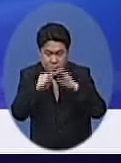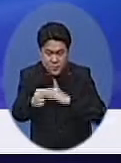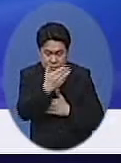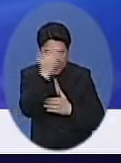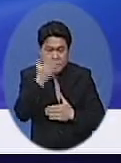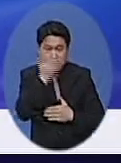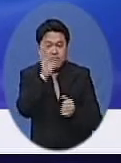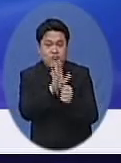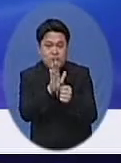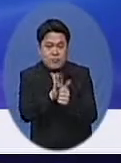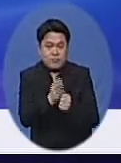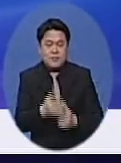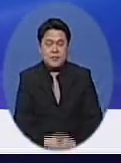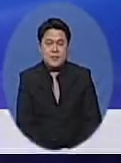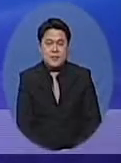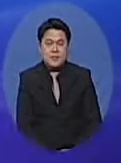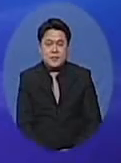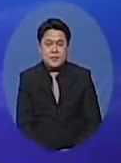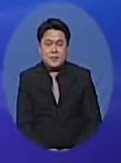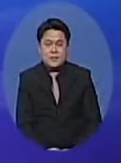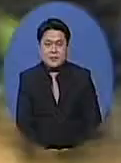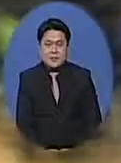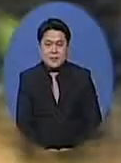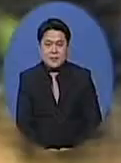꿈을 응원하게 됩니다. 최현미 기자입니다.